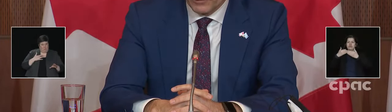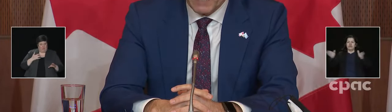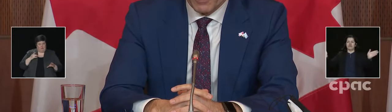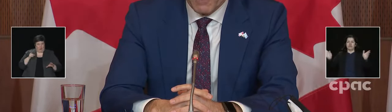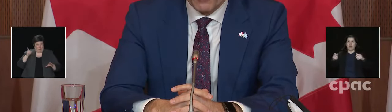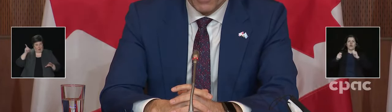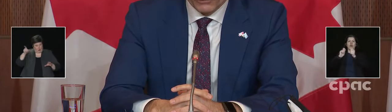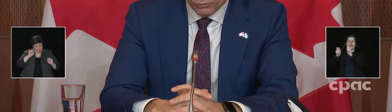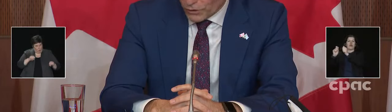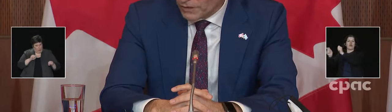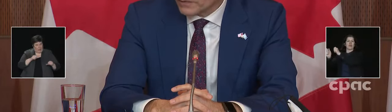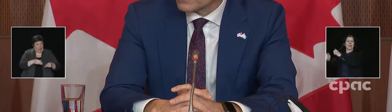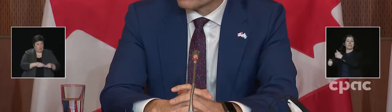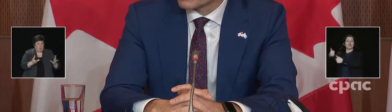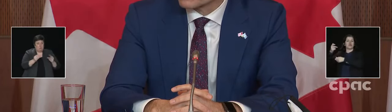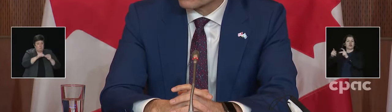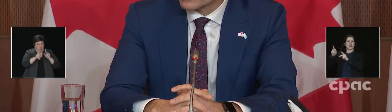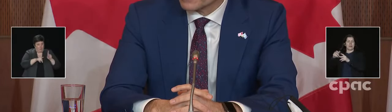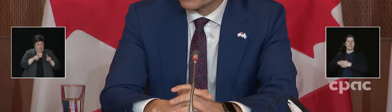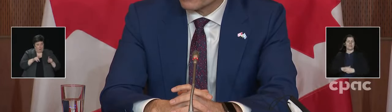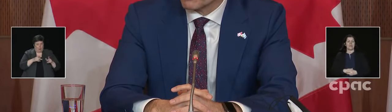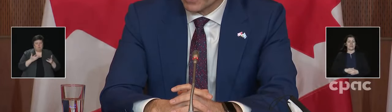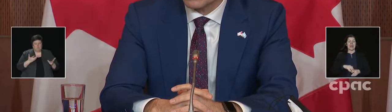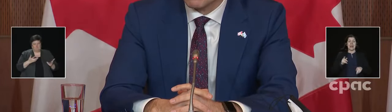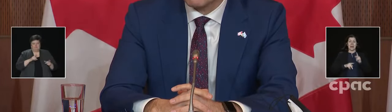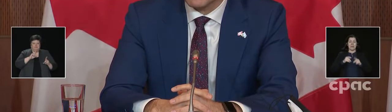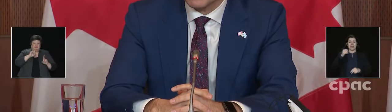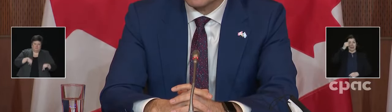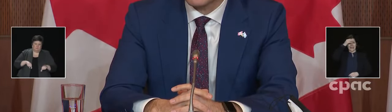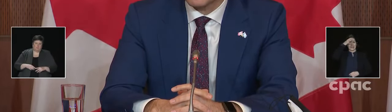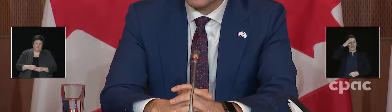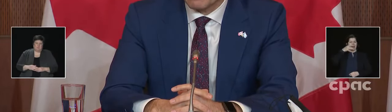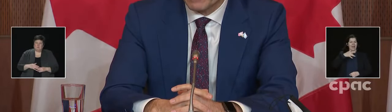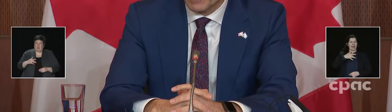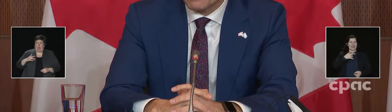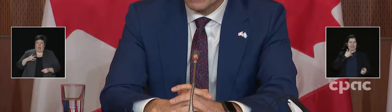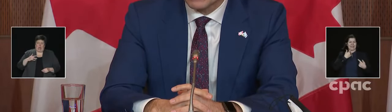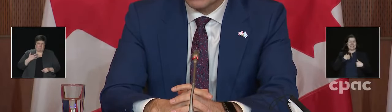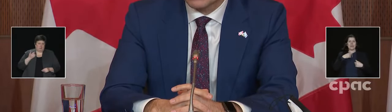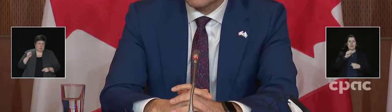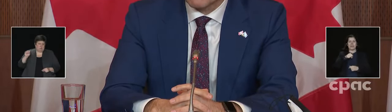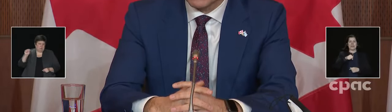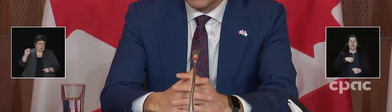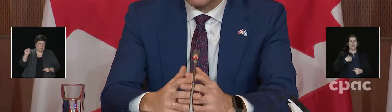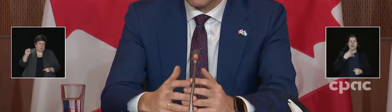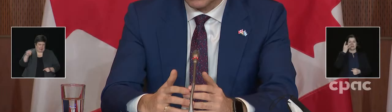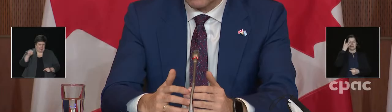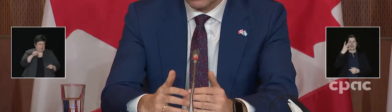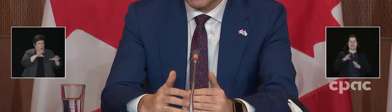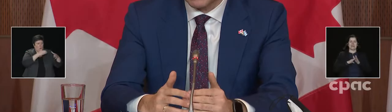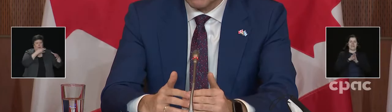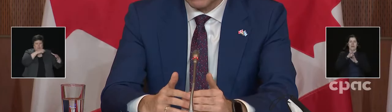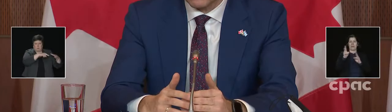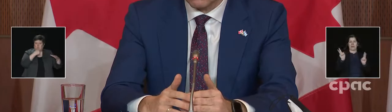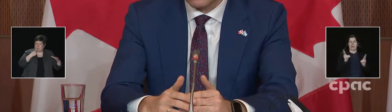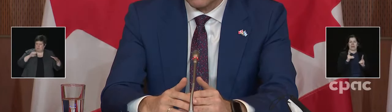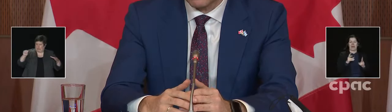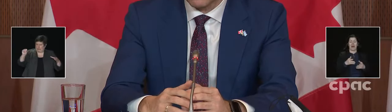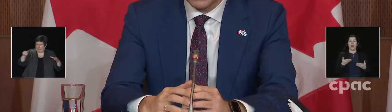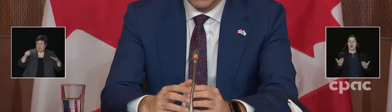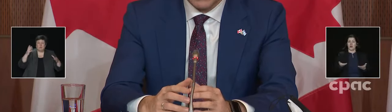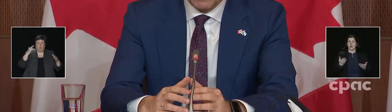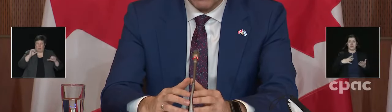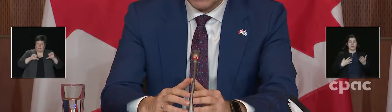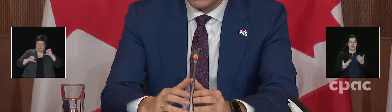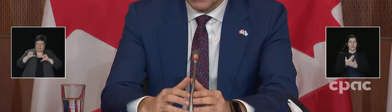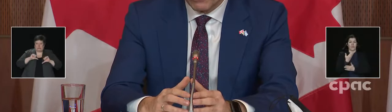experts répondraient probablement que oui, parce que la science progresse quand même assez rapidement. Nous avons la chance aujourd'hui d'avoir un médicament qui fonctionne